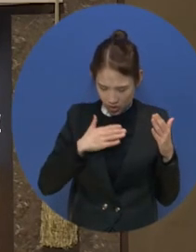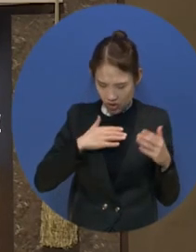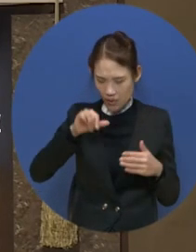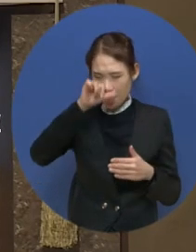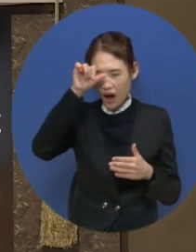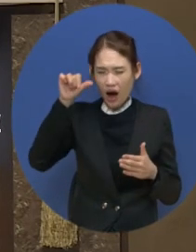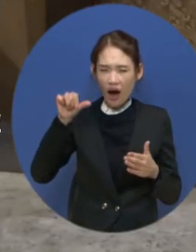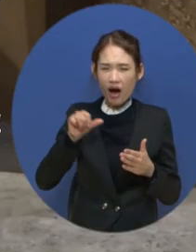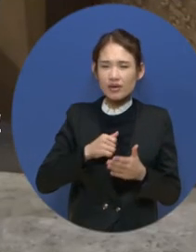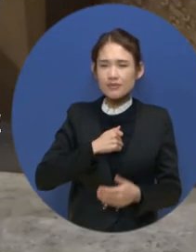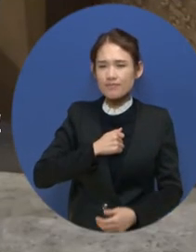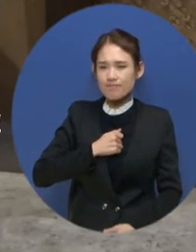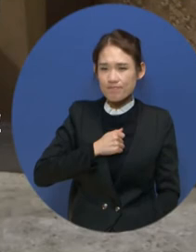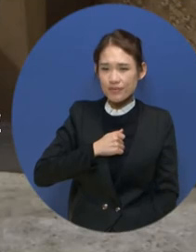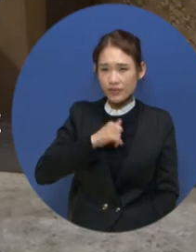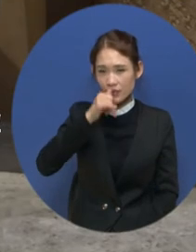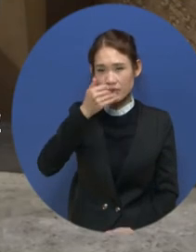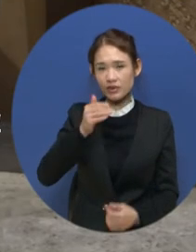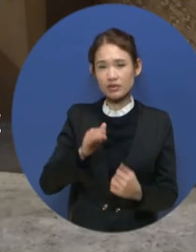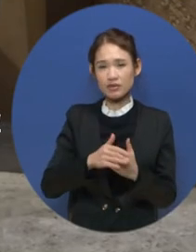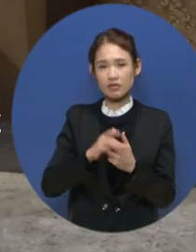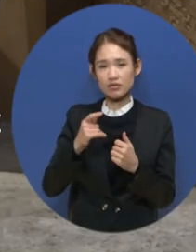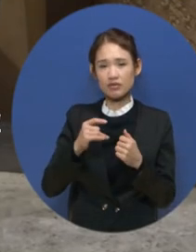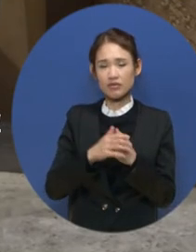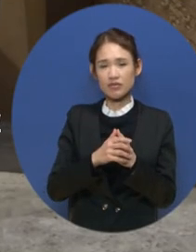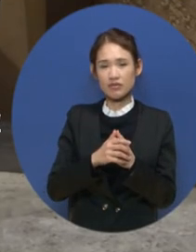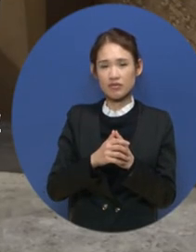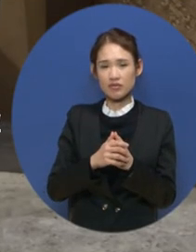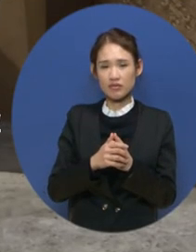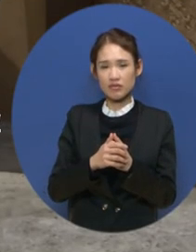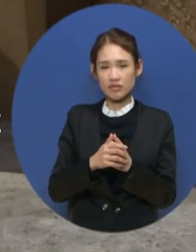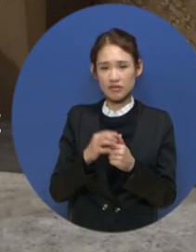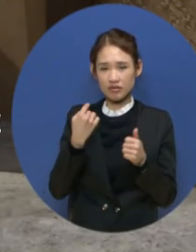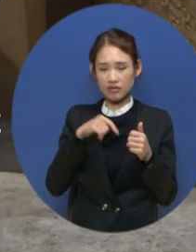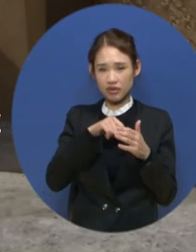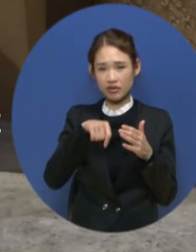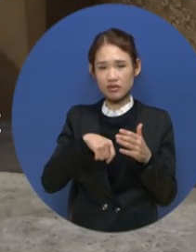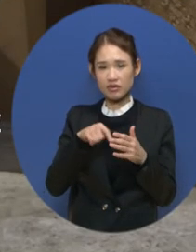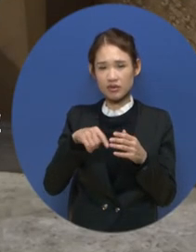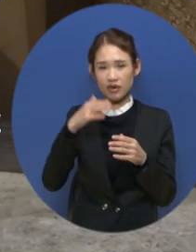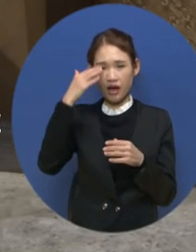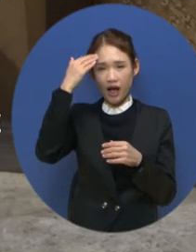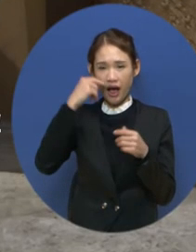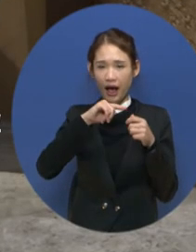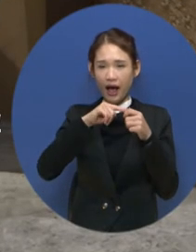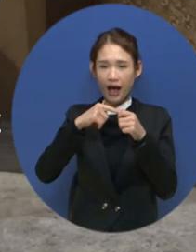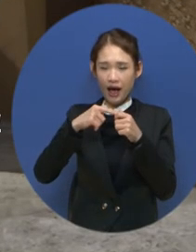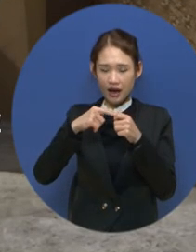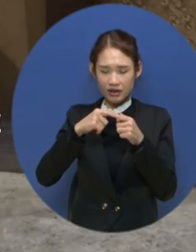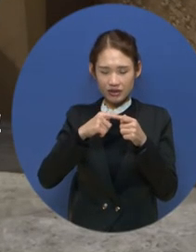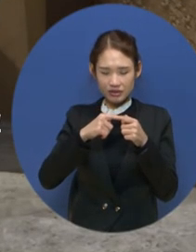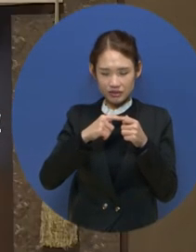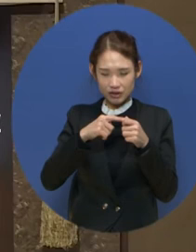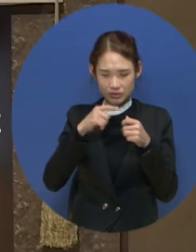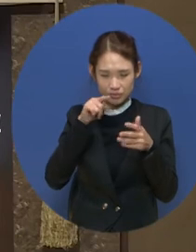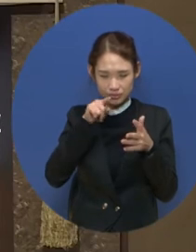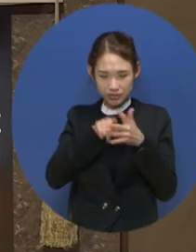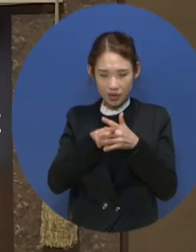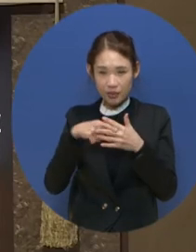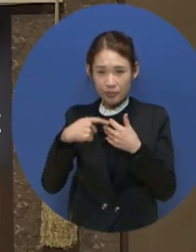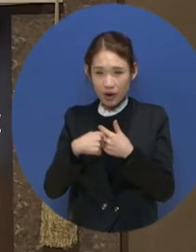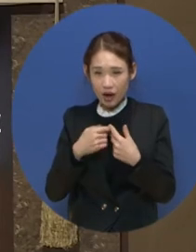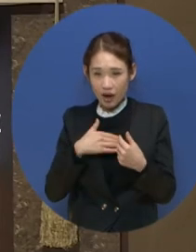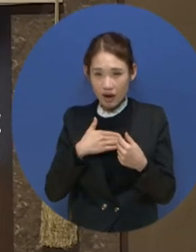거예요 근데 그 이마트 교육의 에서 2분이 이제 한글을 깨우쳐 가지고